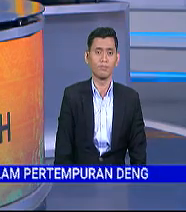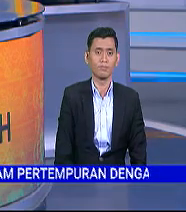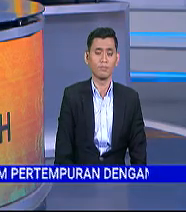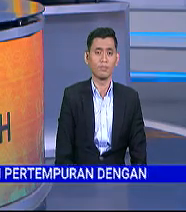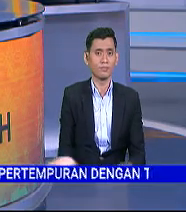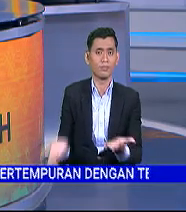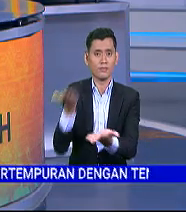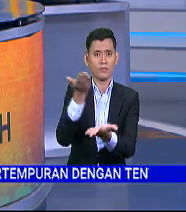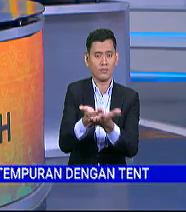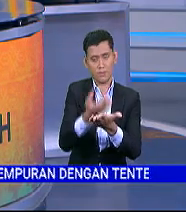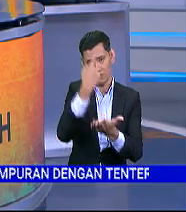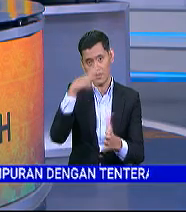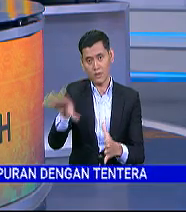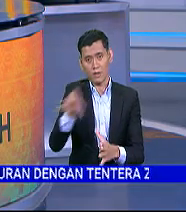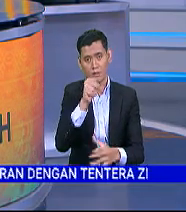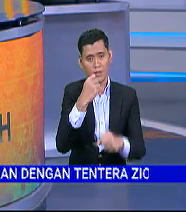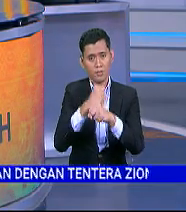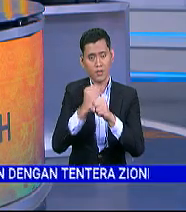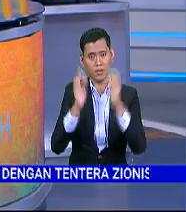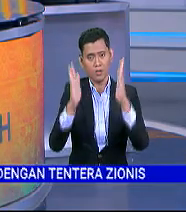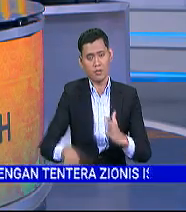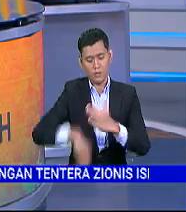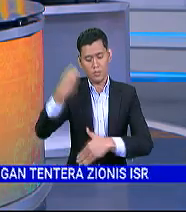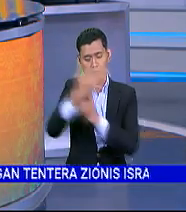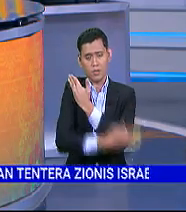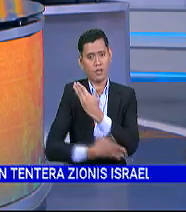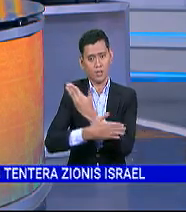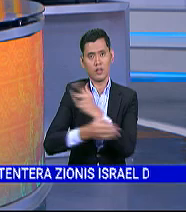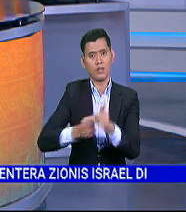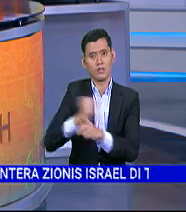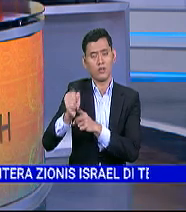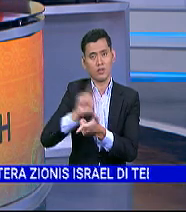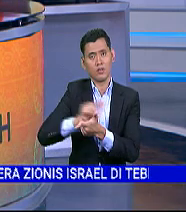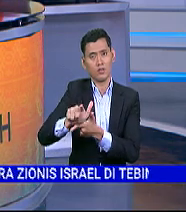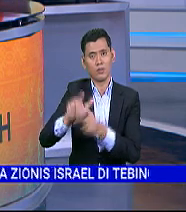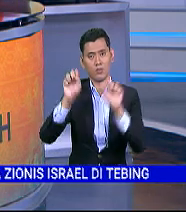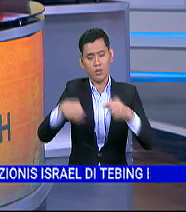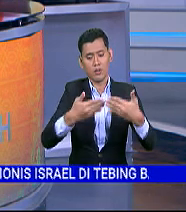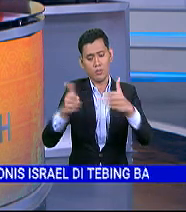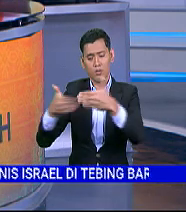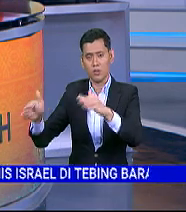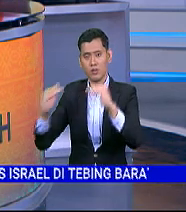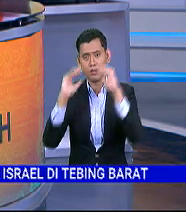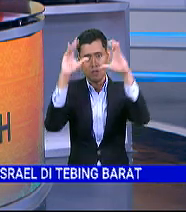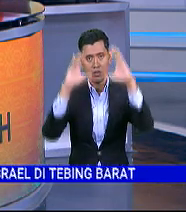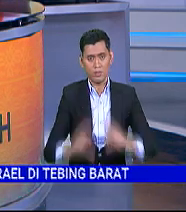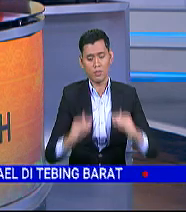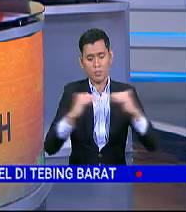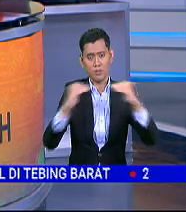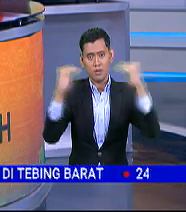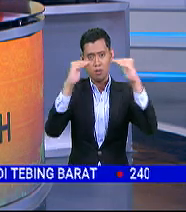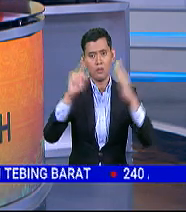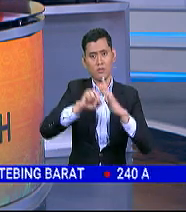Baik, permohonan bagi pengambilan pekerja warga asing dalam sektor yang dibenarkan akan dibuka secara berperingkat mulai 28 Januari